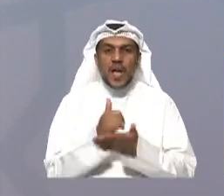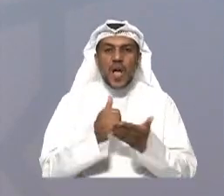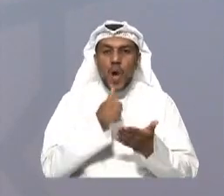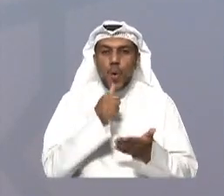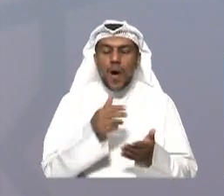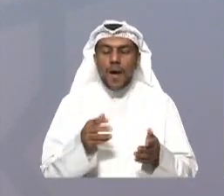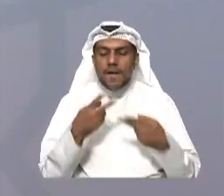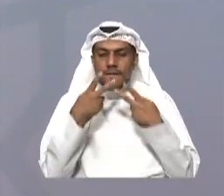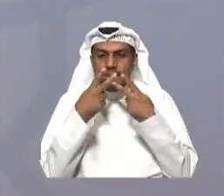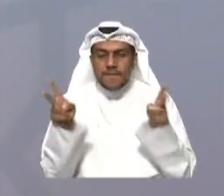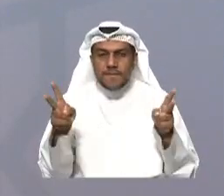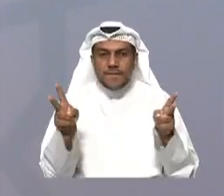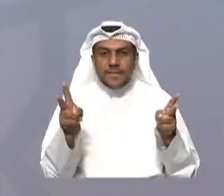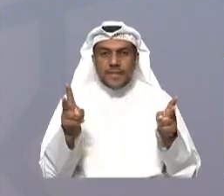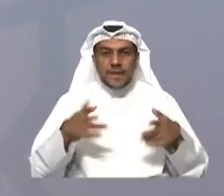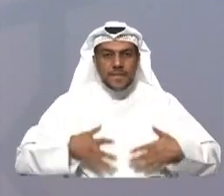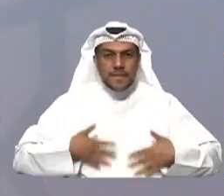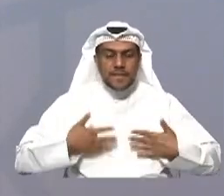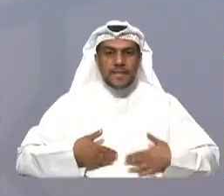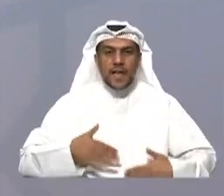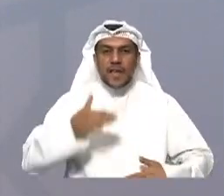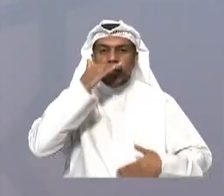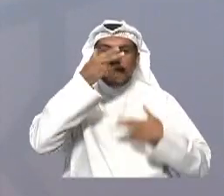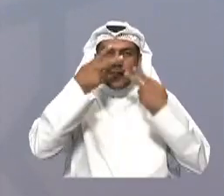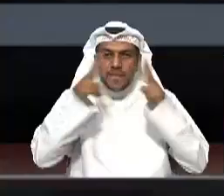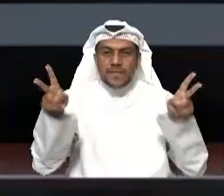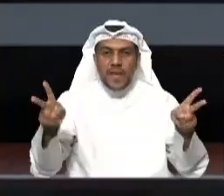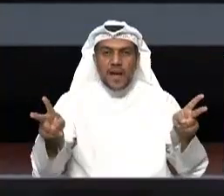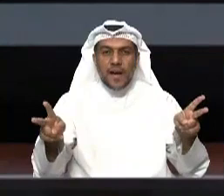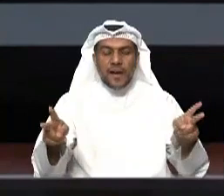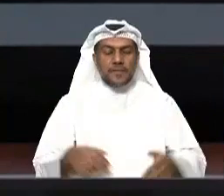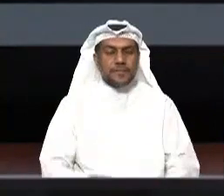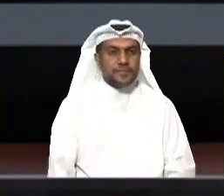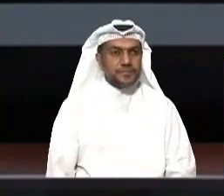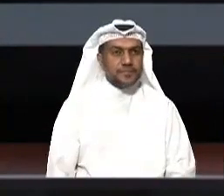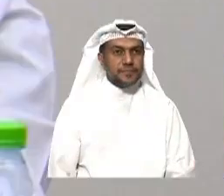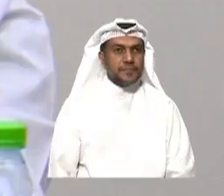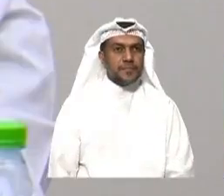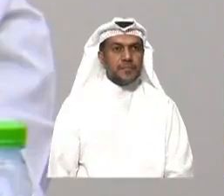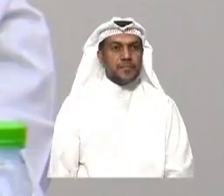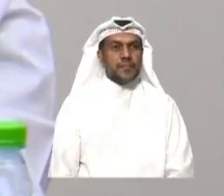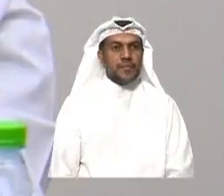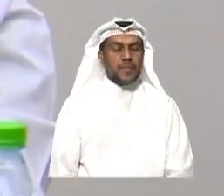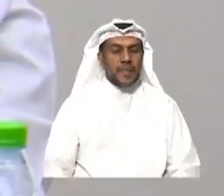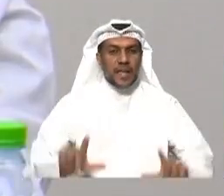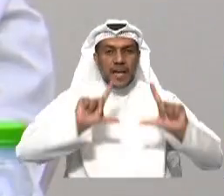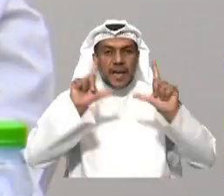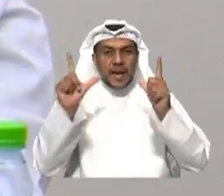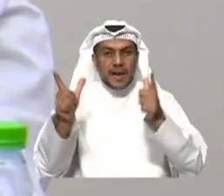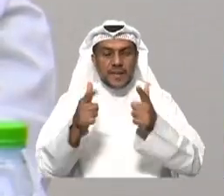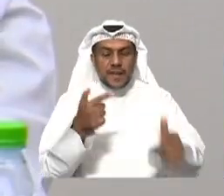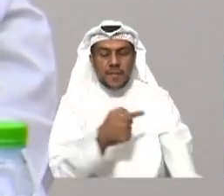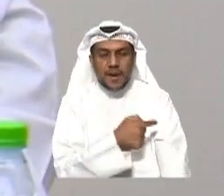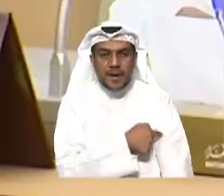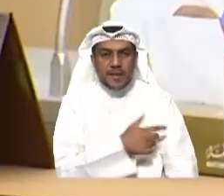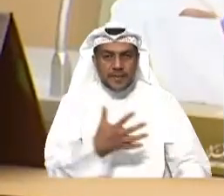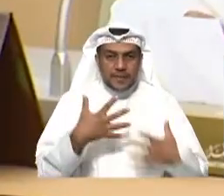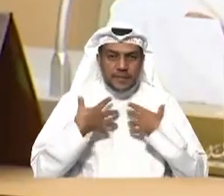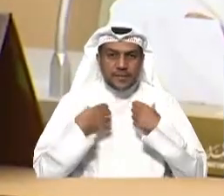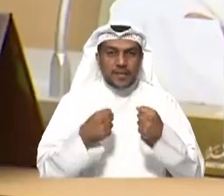وافتتاح صلاه الافراح في اسرع وقت ممكن وفي اجتماع لجنه الشؤون الصحيه والاجتماعيه والعمل